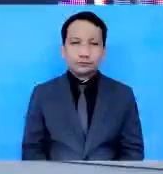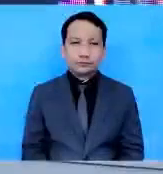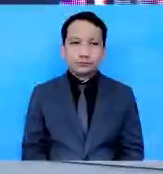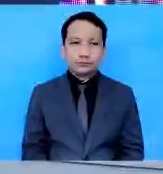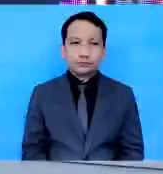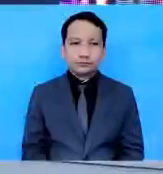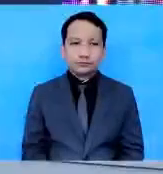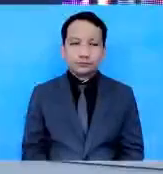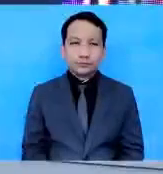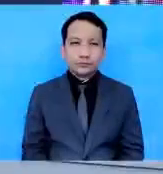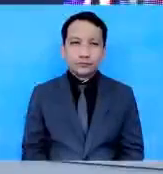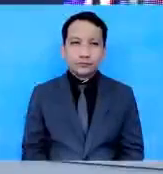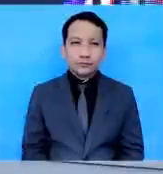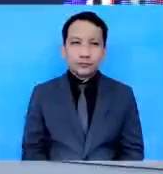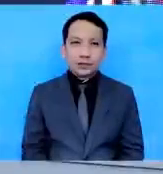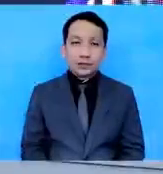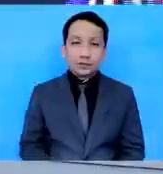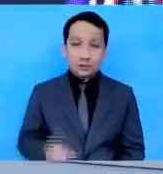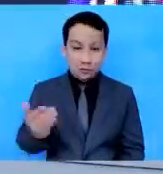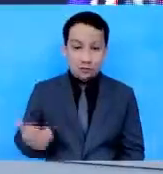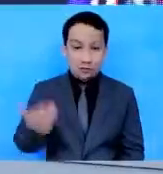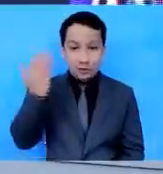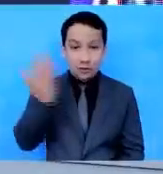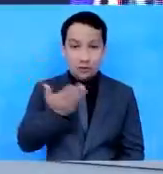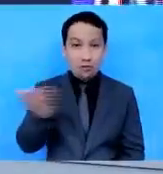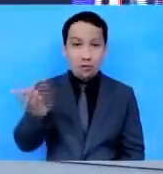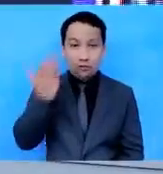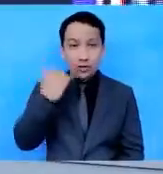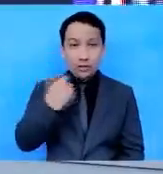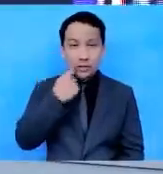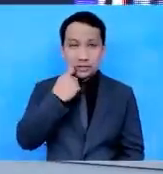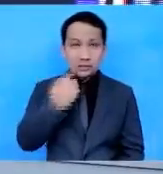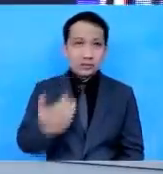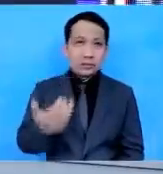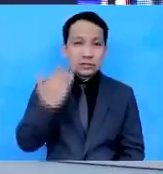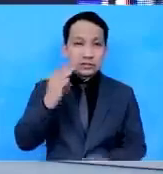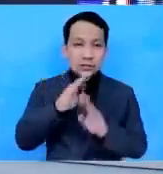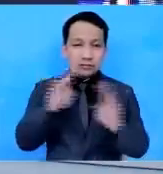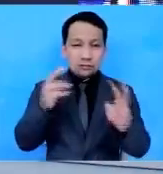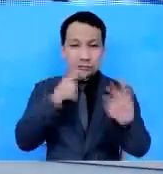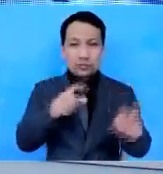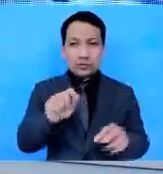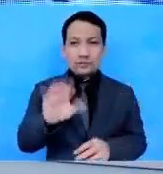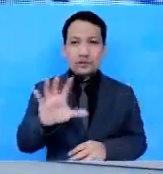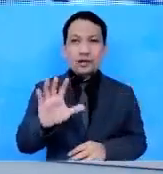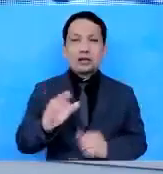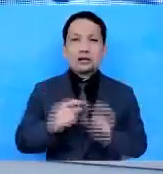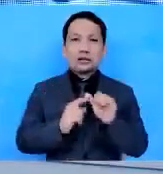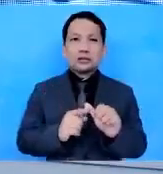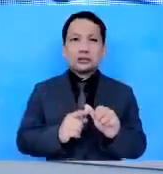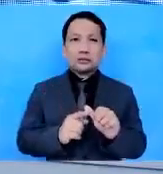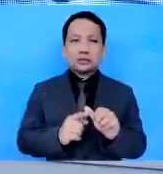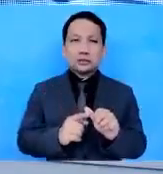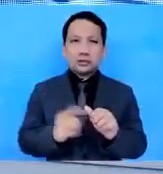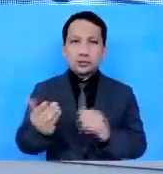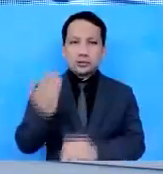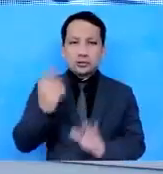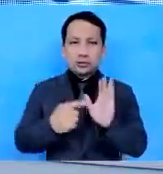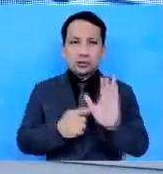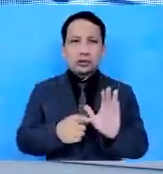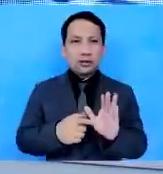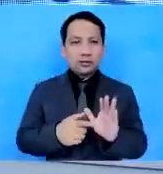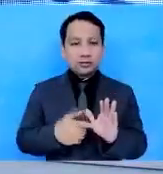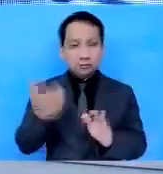Mas pinasaya na ang bawat umaga natin dahil simula kanina ay napanood na sa TV5 ang Kapamilya Morning Show na Magandang